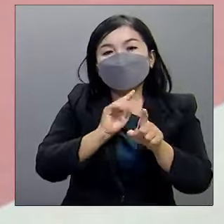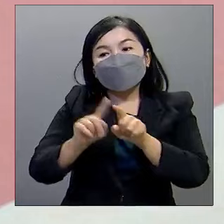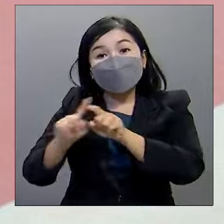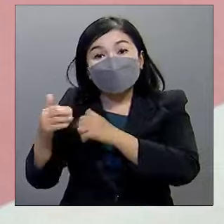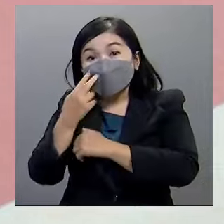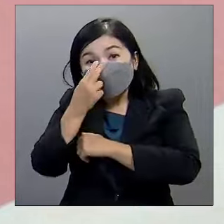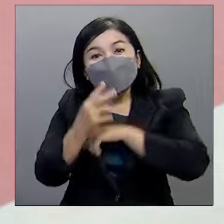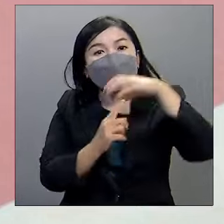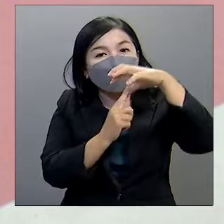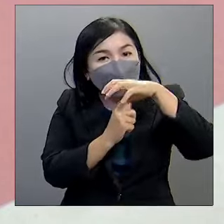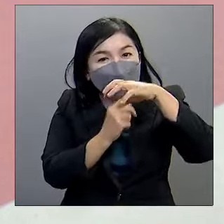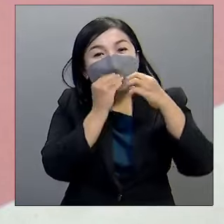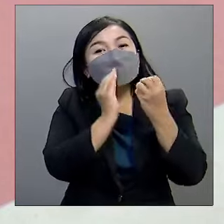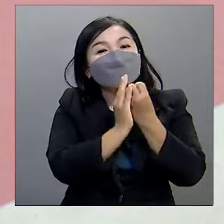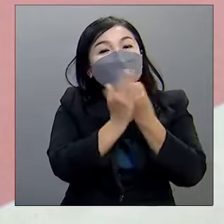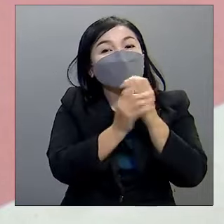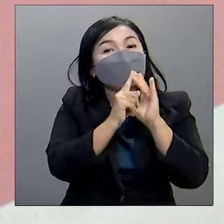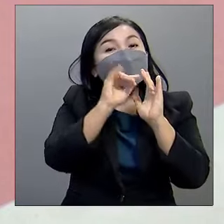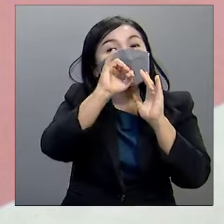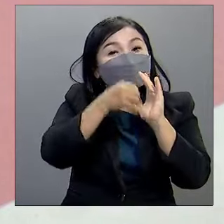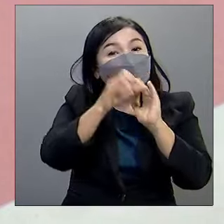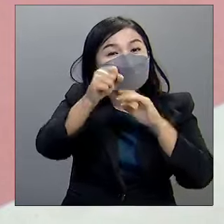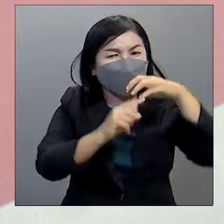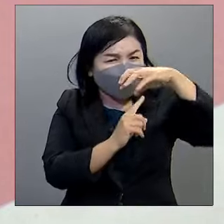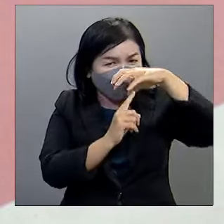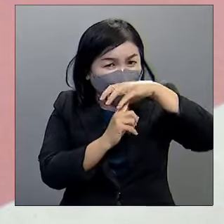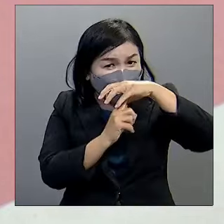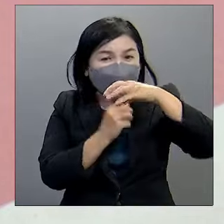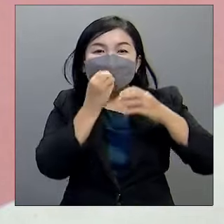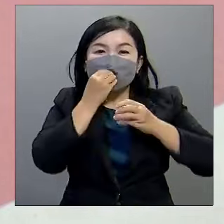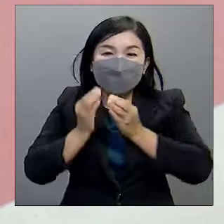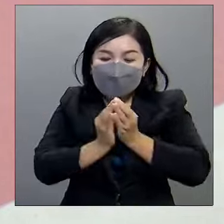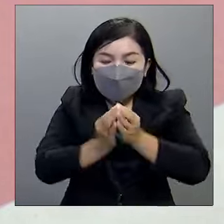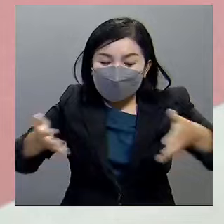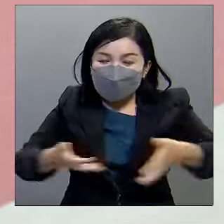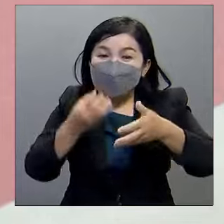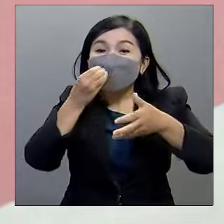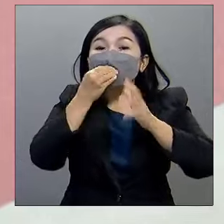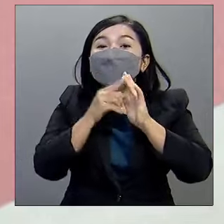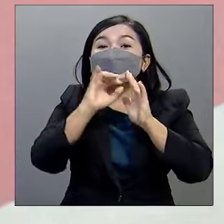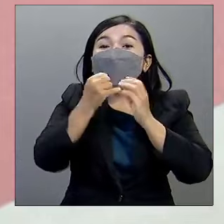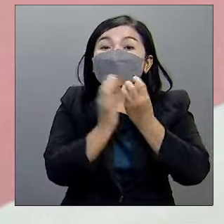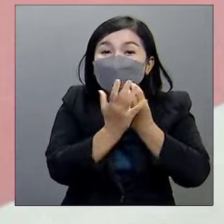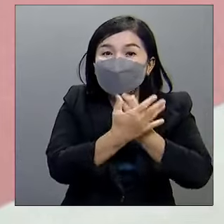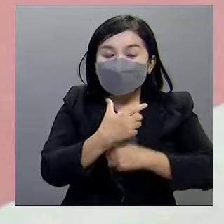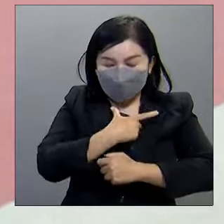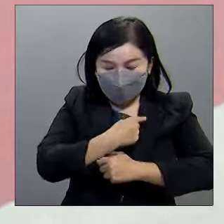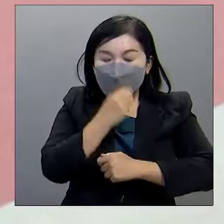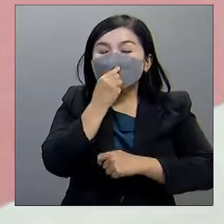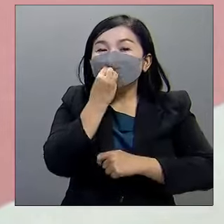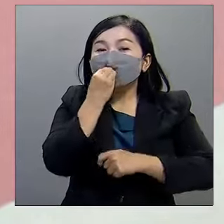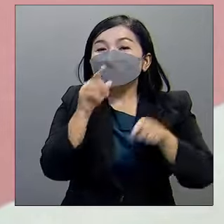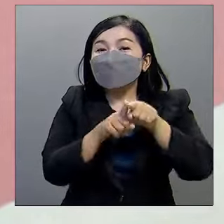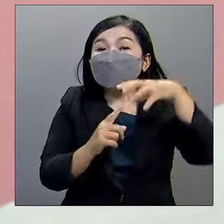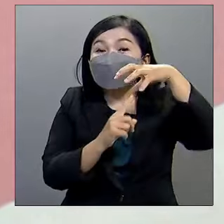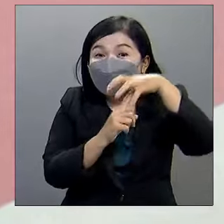องก็กินเจเห็ดเนี่ยก็ถือว่าเป็นเค้าเรียกว่าวัตถุดิบในการปรุงอาหารเจบางเมนูด้วยอย่างผมเองก็ชอบกินเห็ดครับแต่ขอเป็นทอดละ